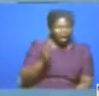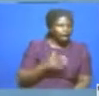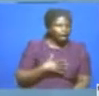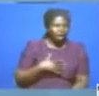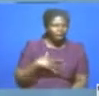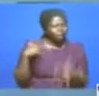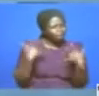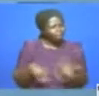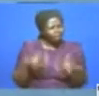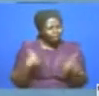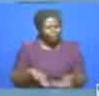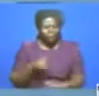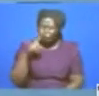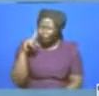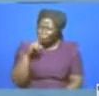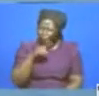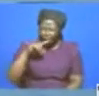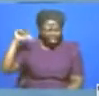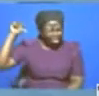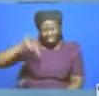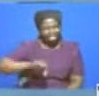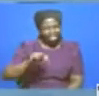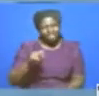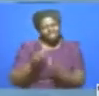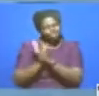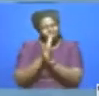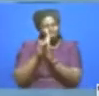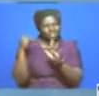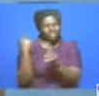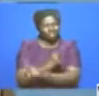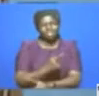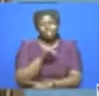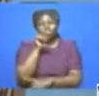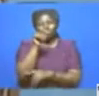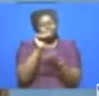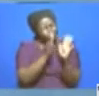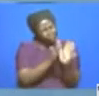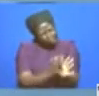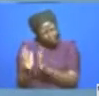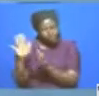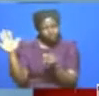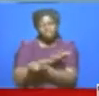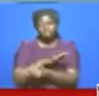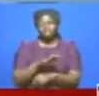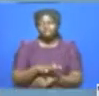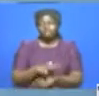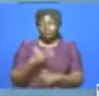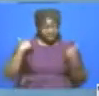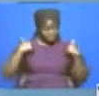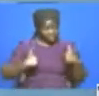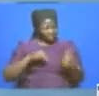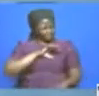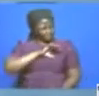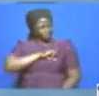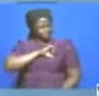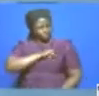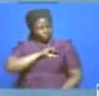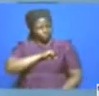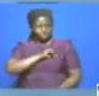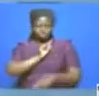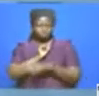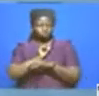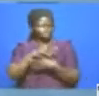story itakuwa ingine, eh? Itakuwa story ingine. Unajitayarisha kabisa, mimi sitaenda kukojoa ama sitaenda show kwa